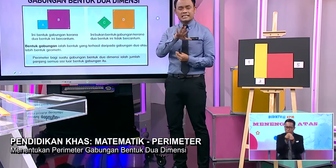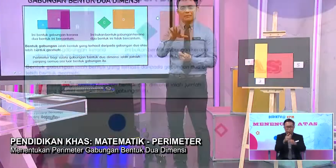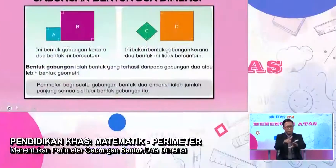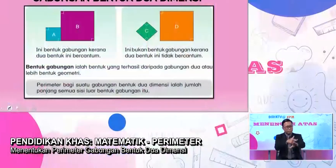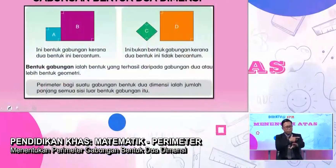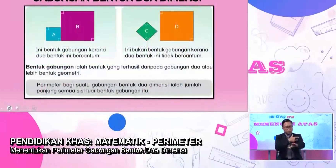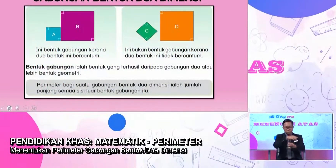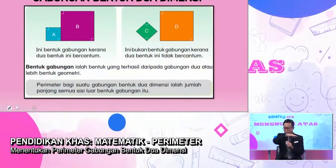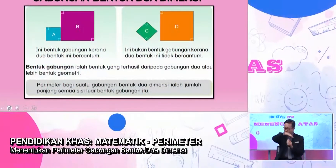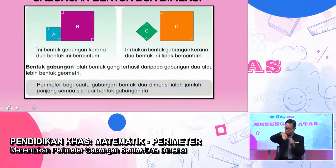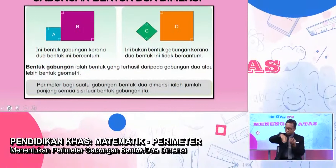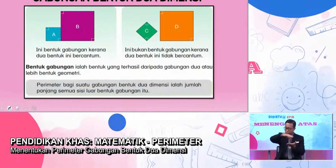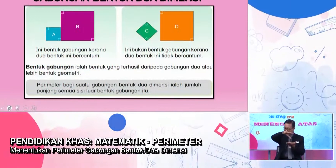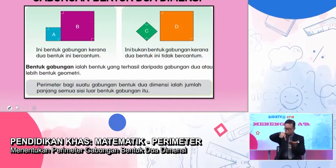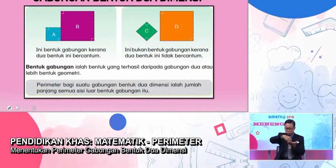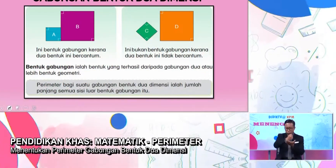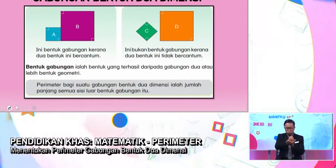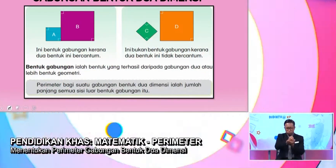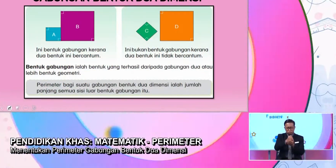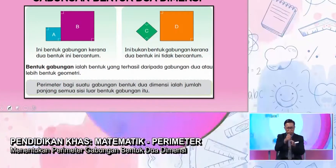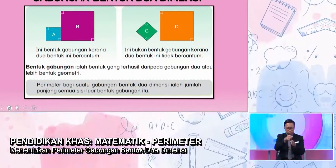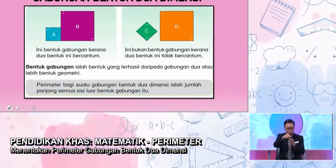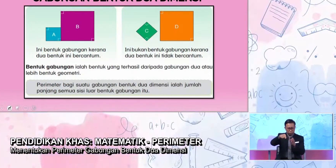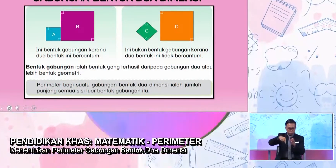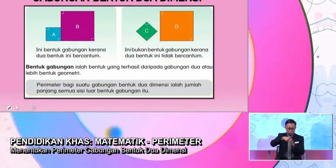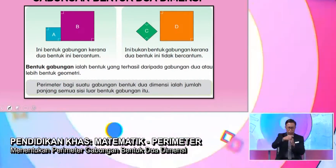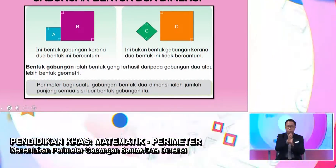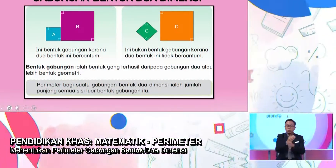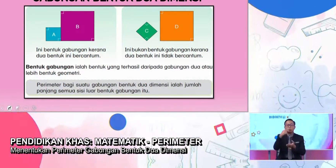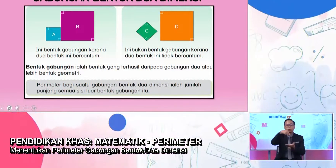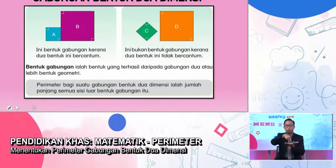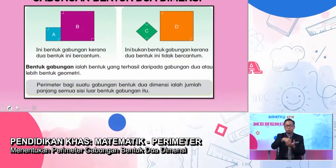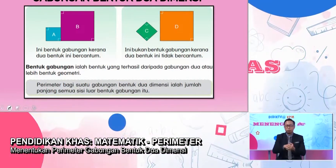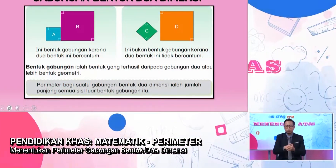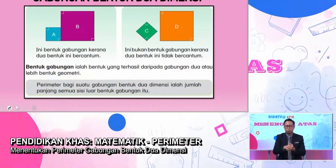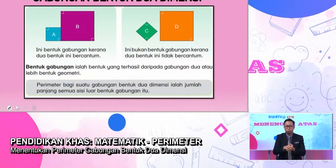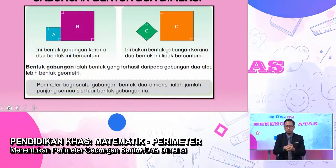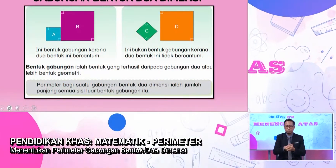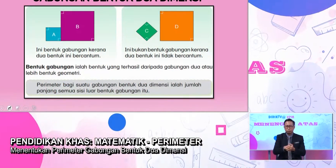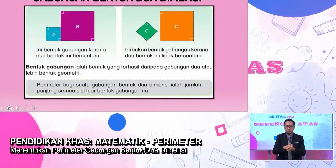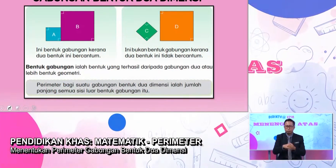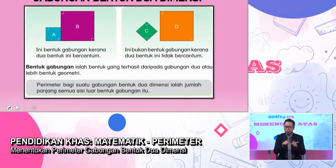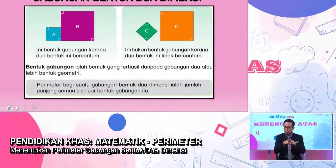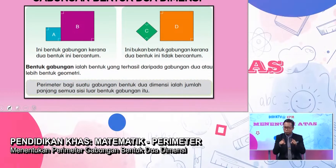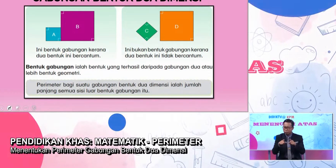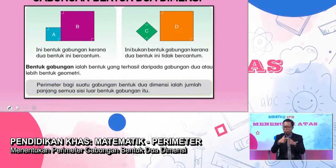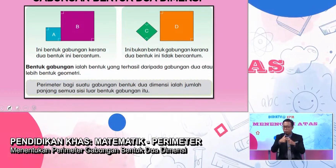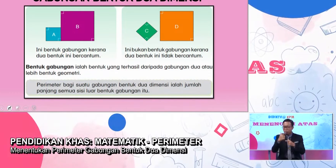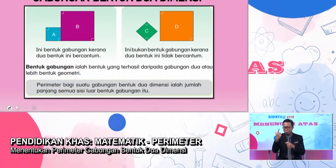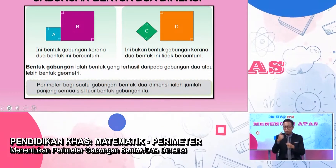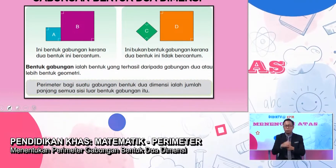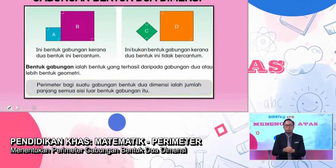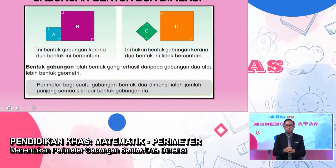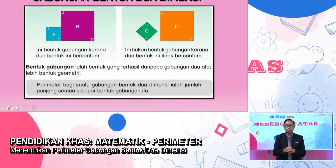semua Sisi luar negeri untuk gabungan itu kata kunci disini adalah Sisi luas sisi